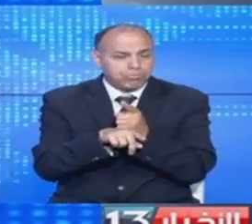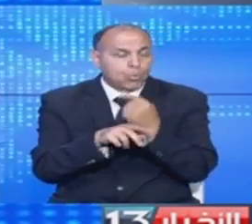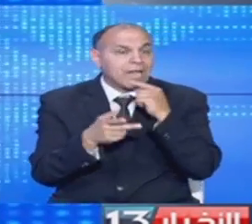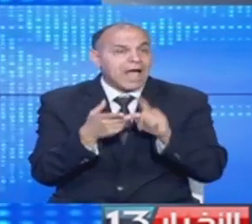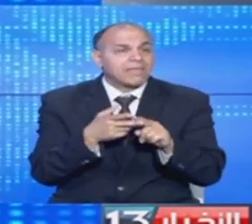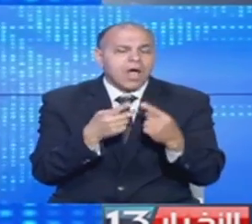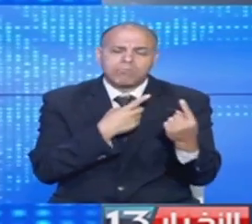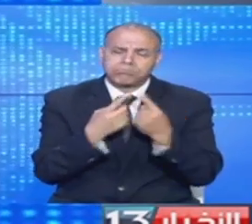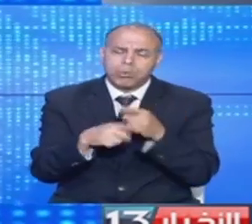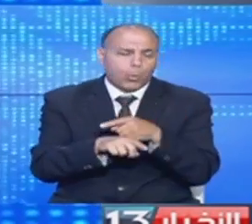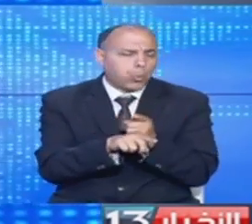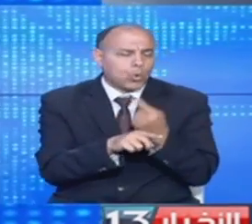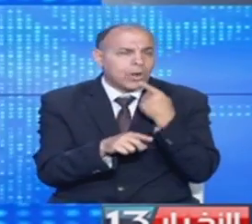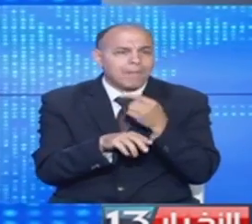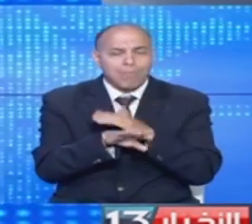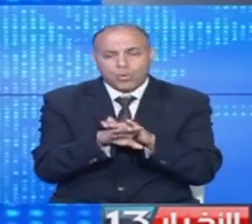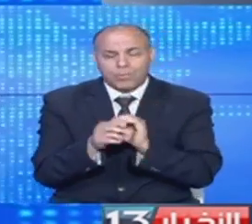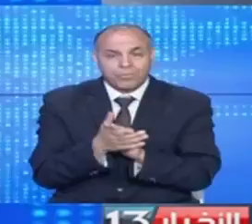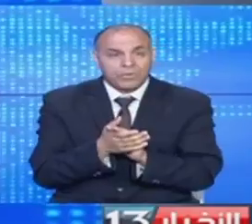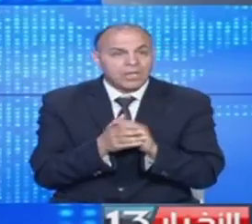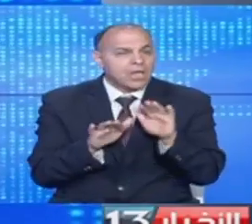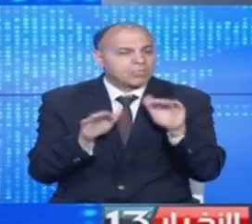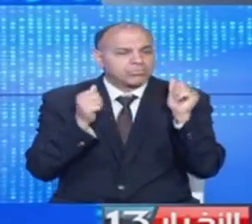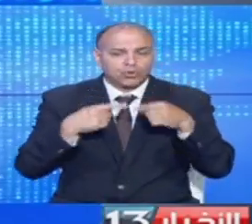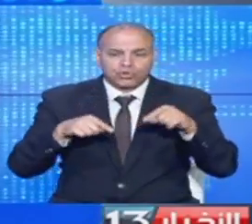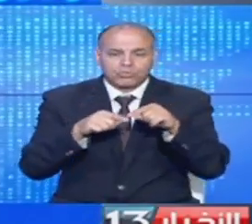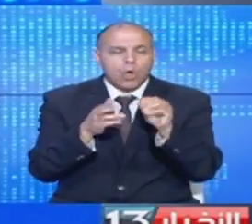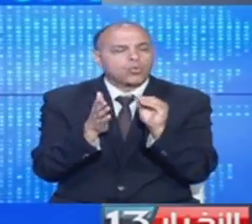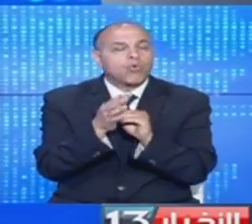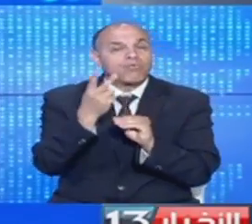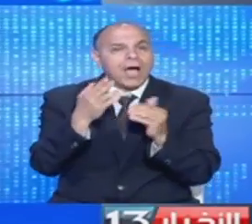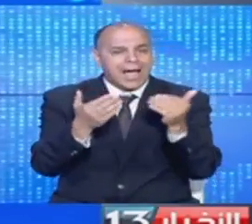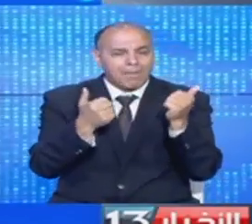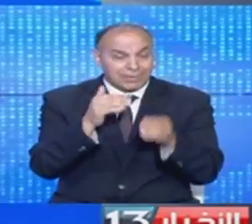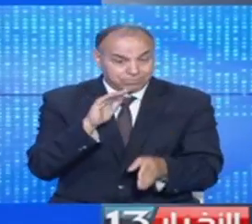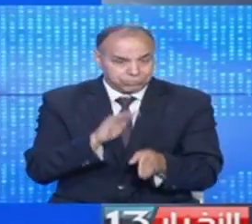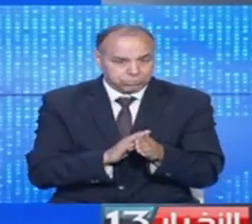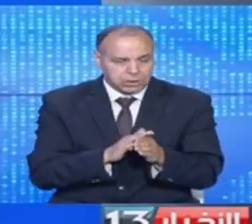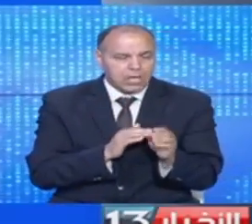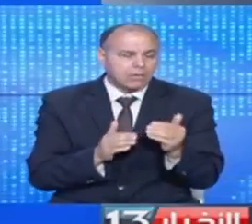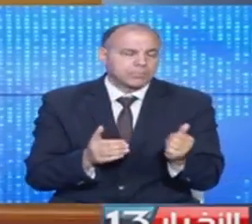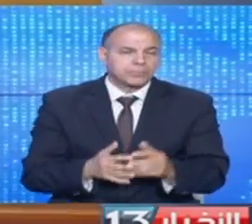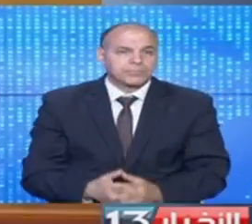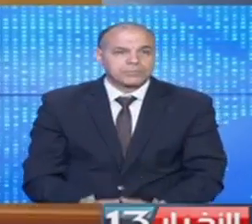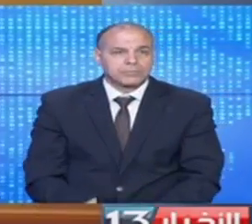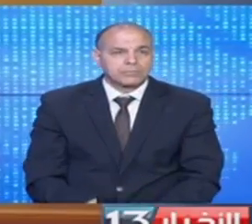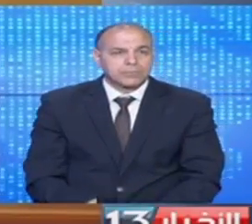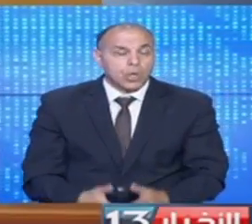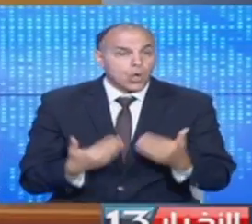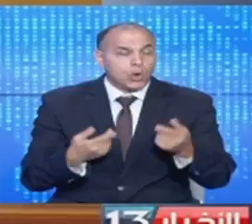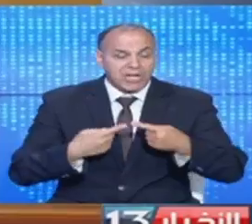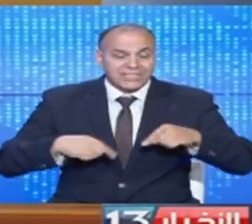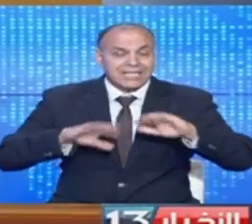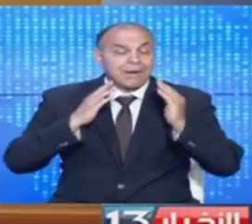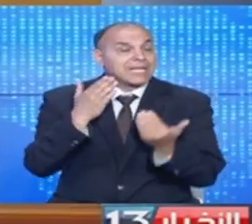المخصص للنقاش حول هذا الموضوع، لترفع الجلسة مرتين قبل انطلاق الحوار. استهلت الجلسة